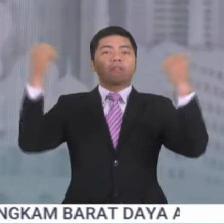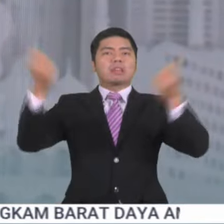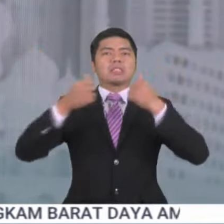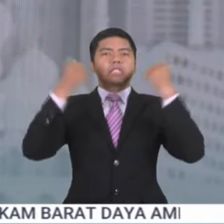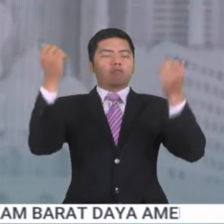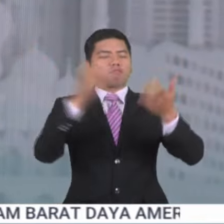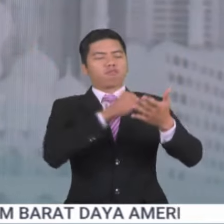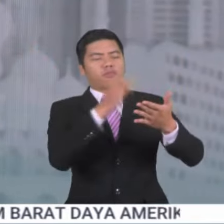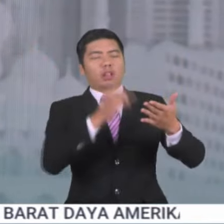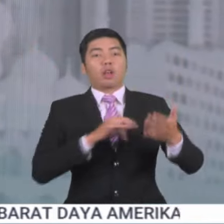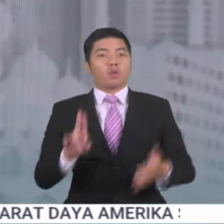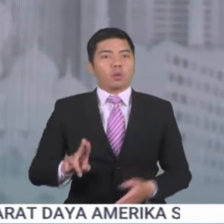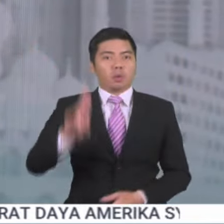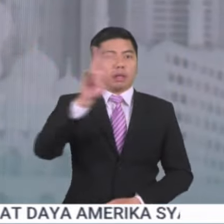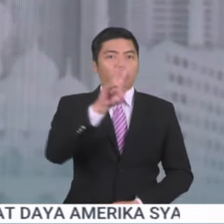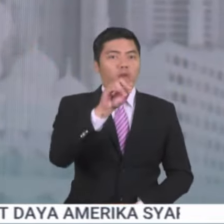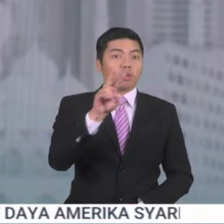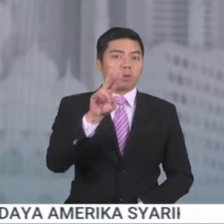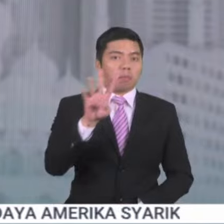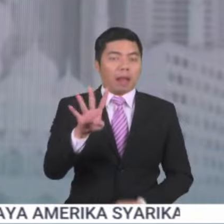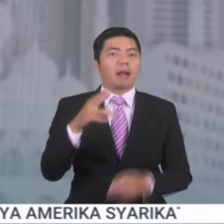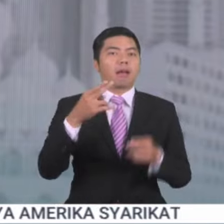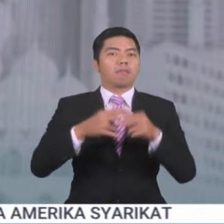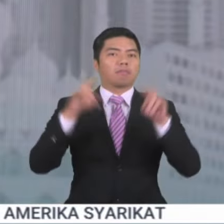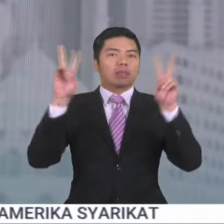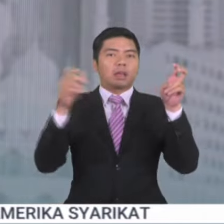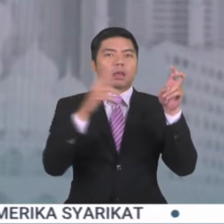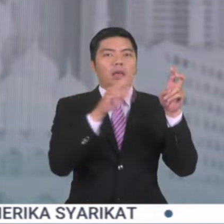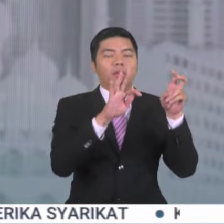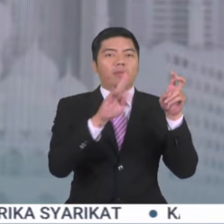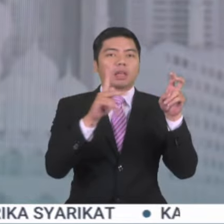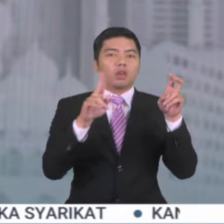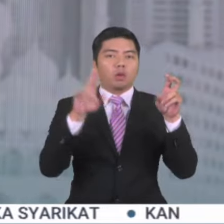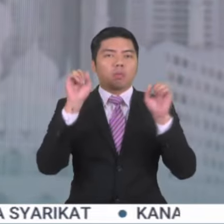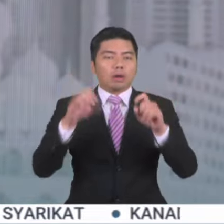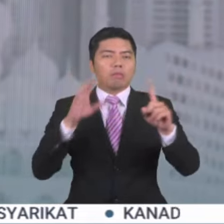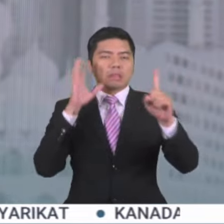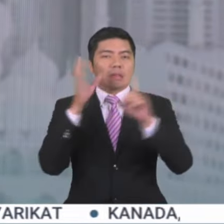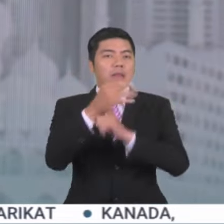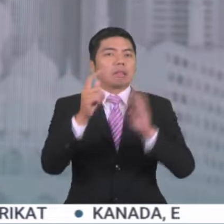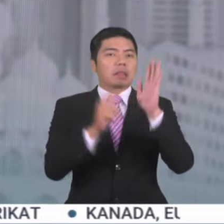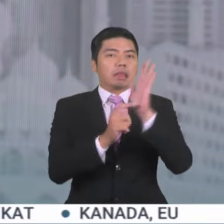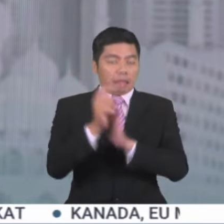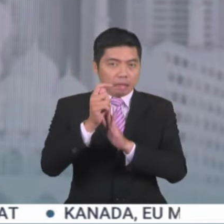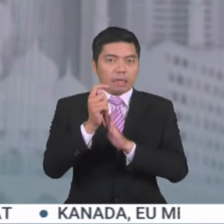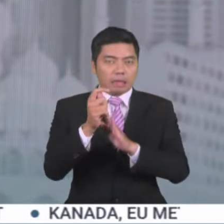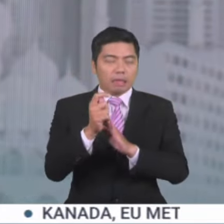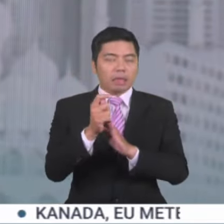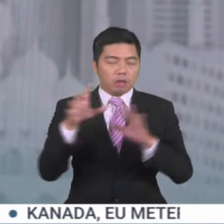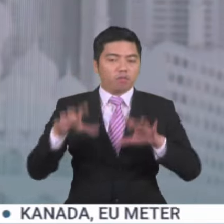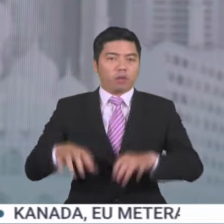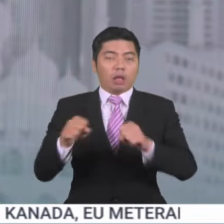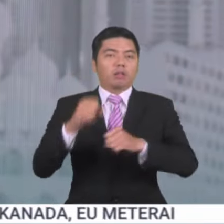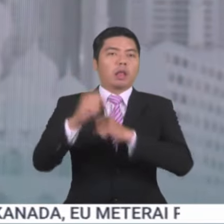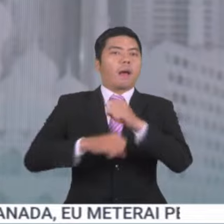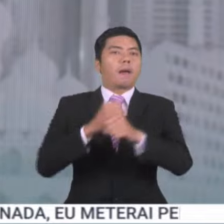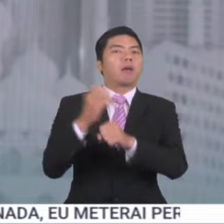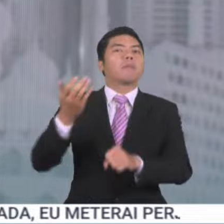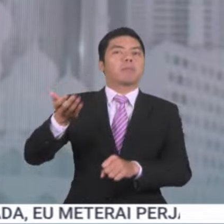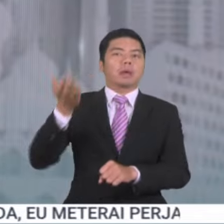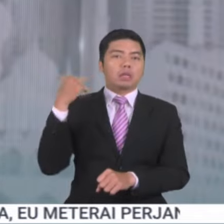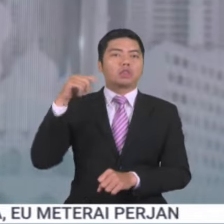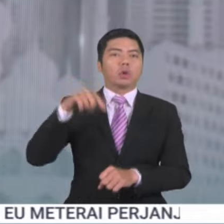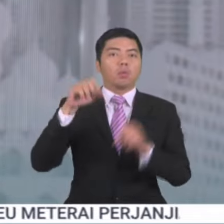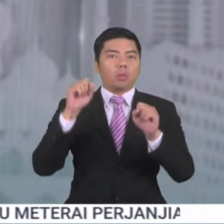Festival Kraft Utara 2024 FKU 2024 mampu capai sasaran lebih tinggi berbanding penganjurannya tahun lalu.